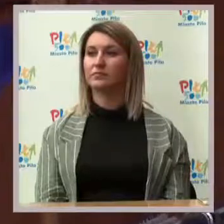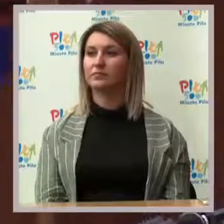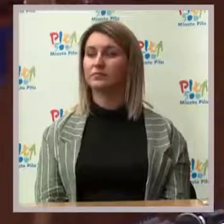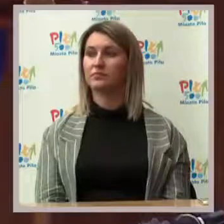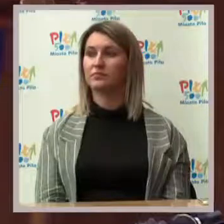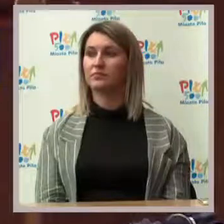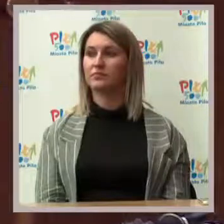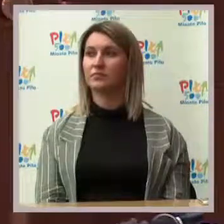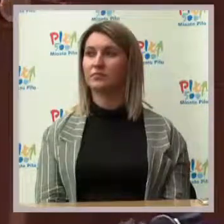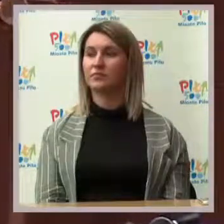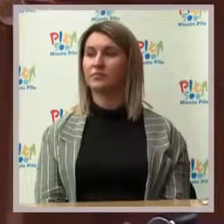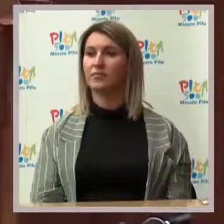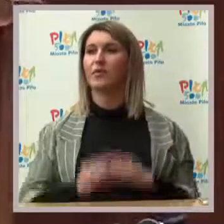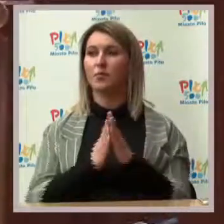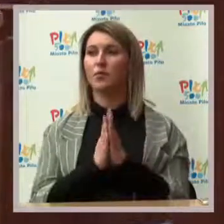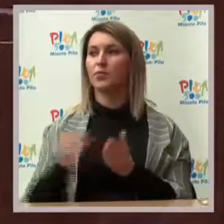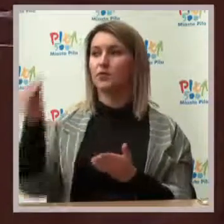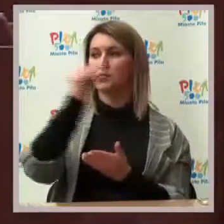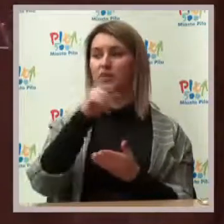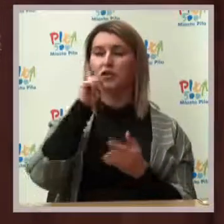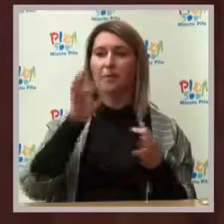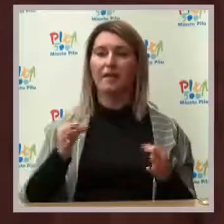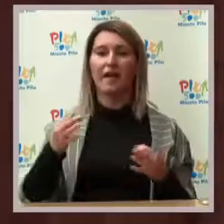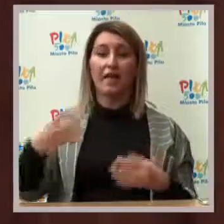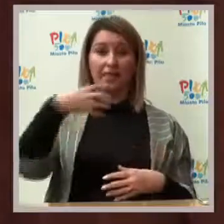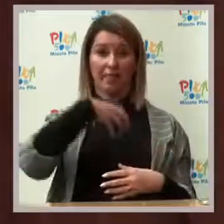poprosimy jeszcze pana dyrektora Wydziału Oświaty,